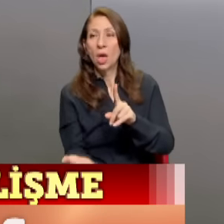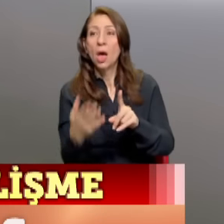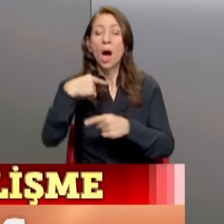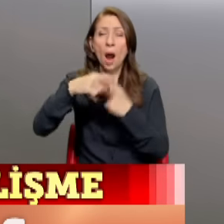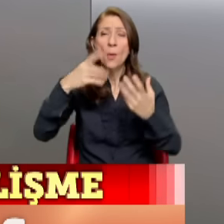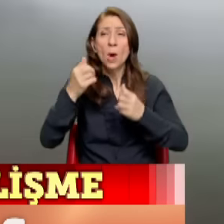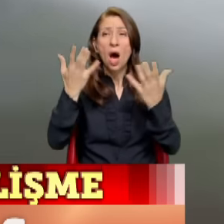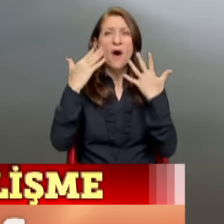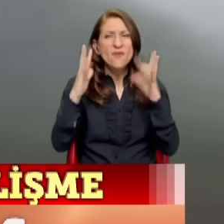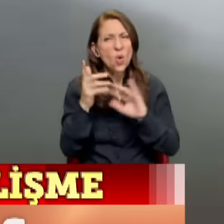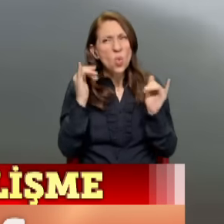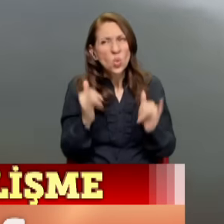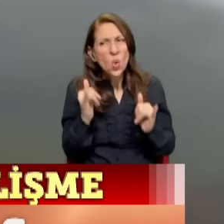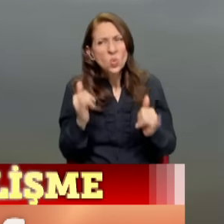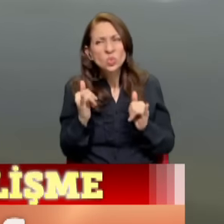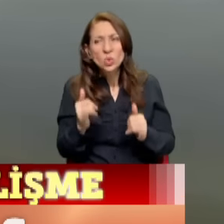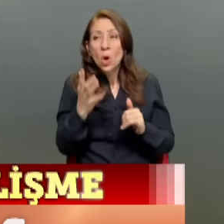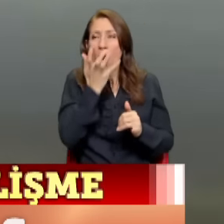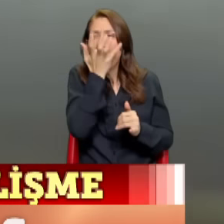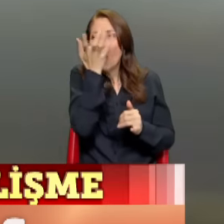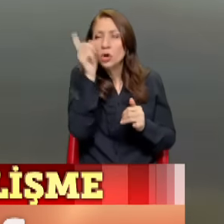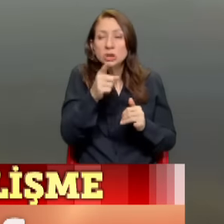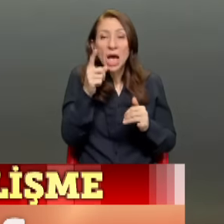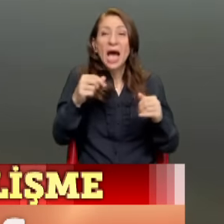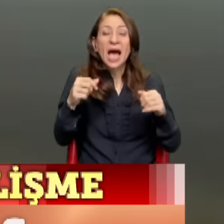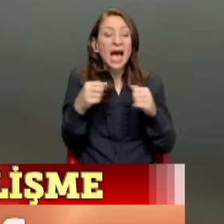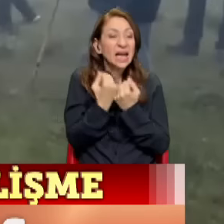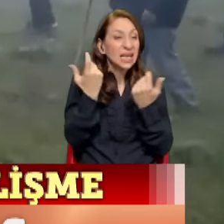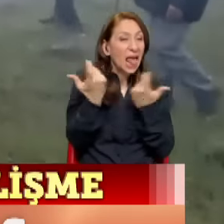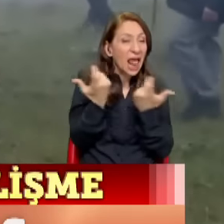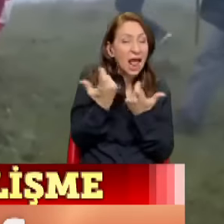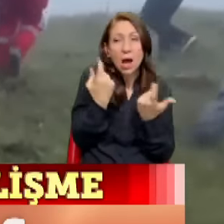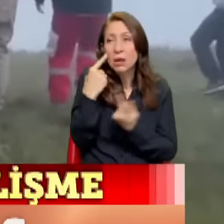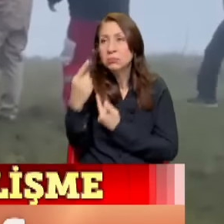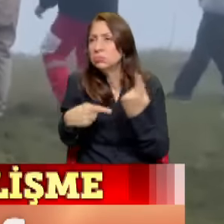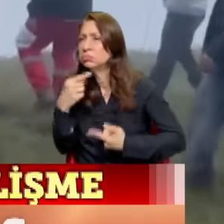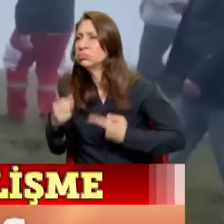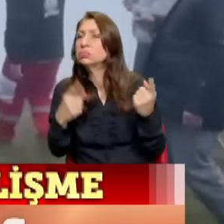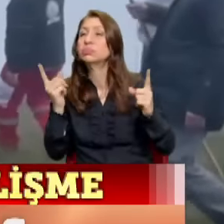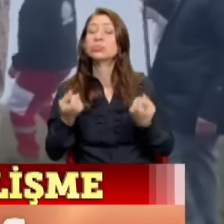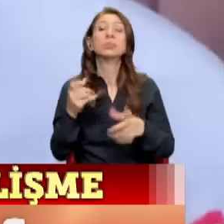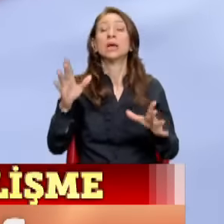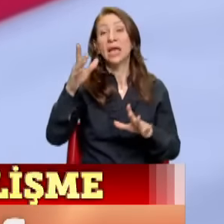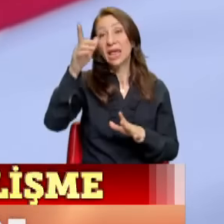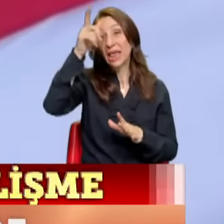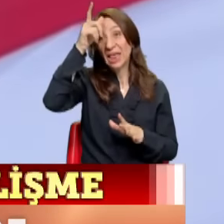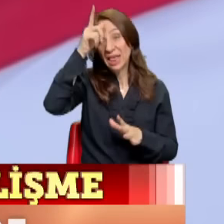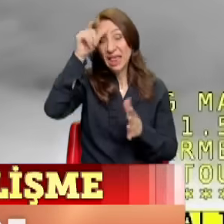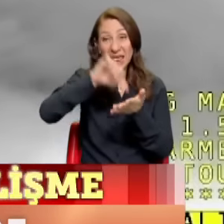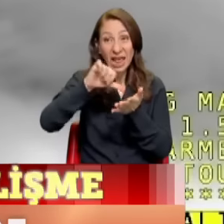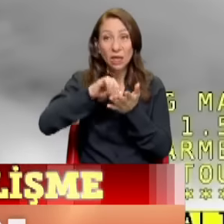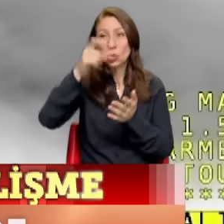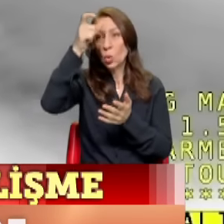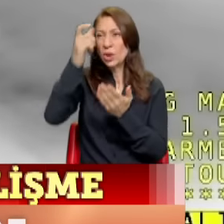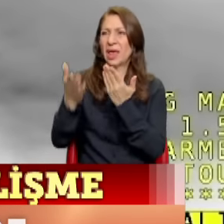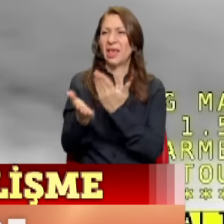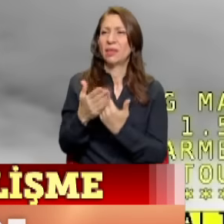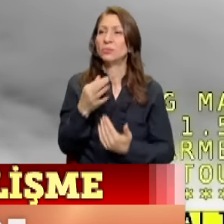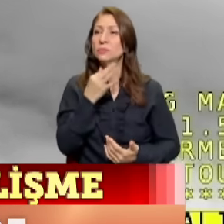ama hava koşulları kötüydü yoğun sis nedeniyle kazanın yeri bir türlü tespit edilemedi İran Türkiye'den yardım